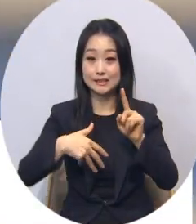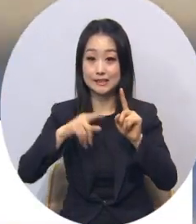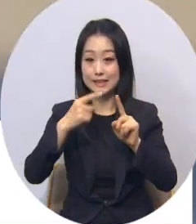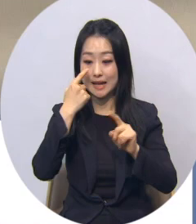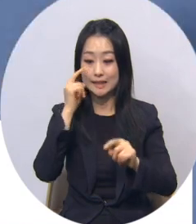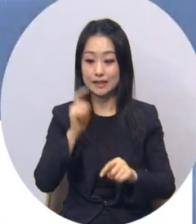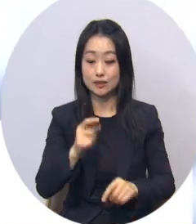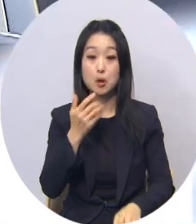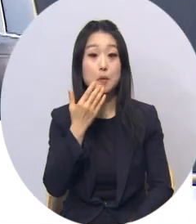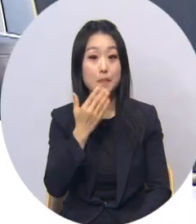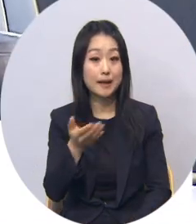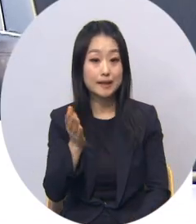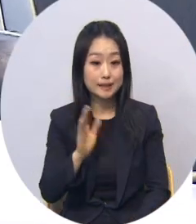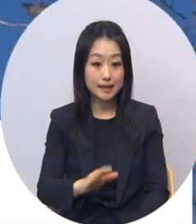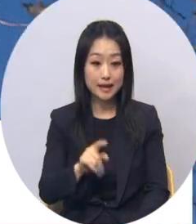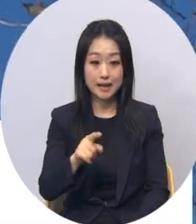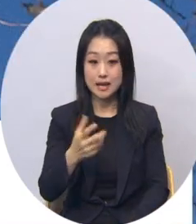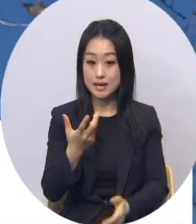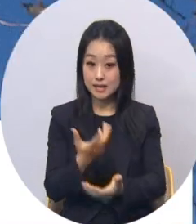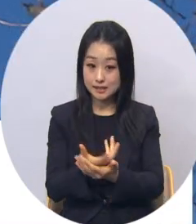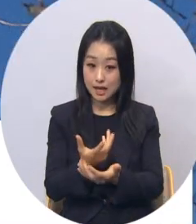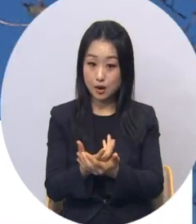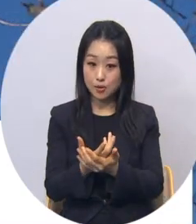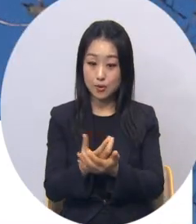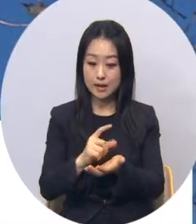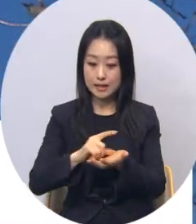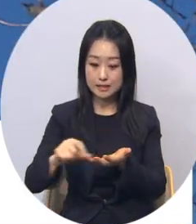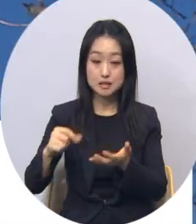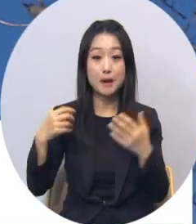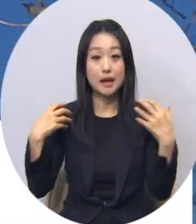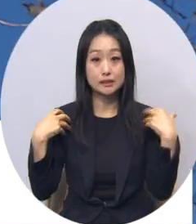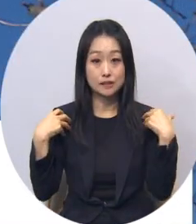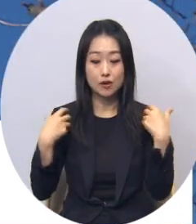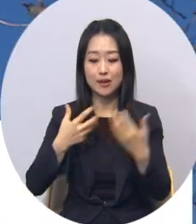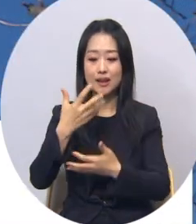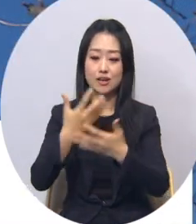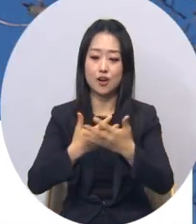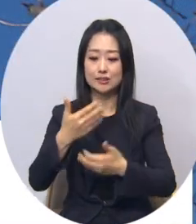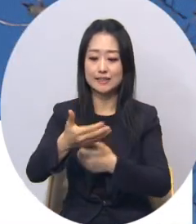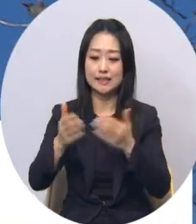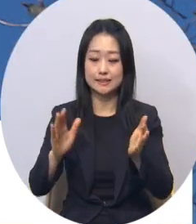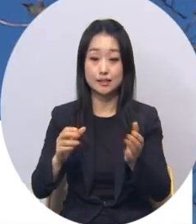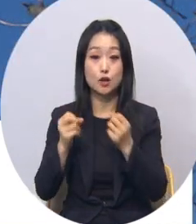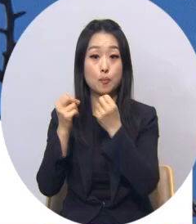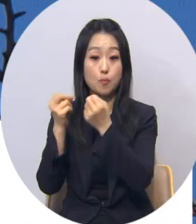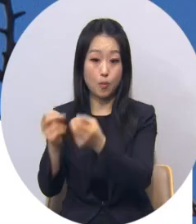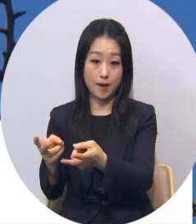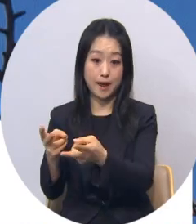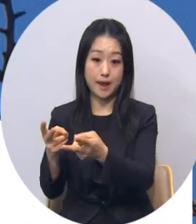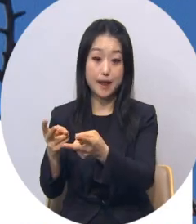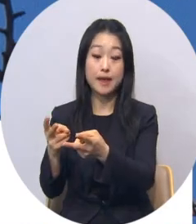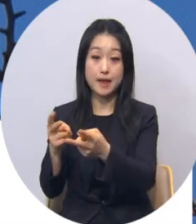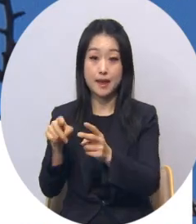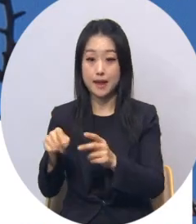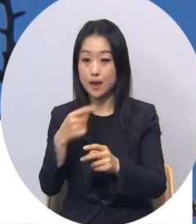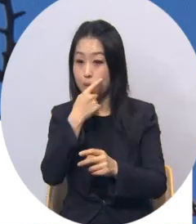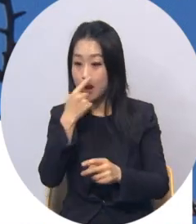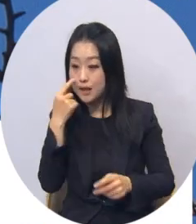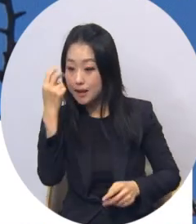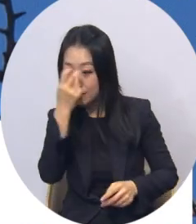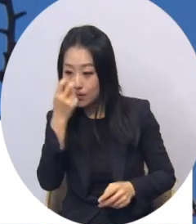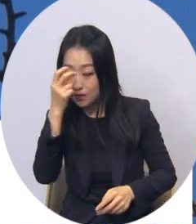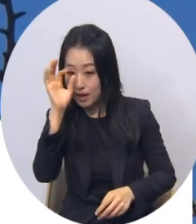단속이 되지만이 자료는 기본적으로 각 지방청의 영상실로 자료가 전성어 담당 해성 요를